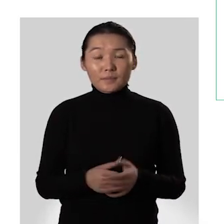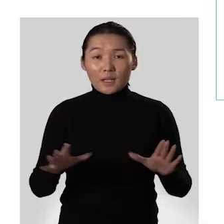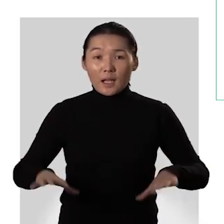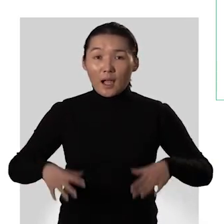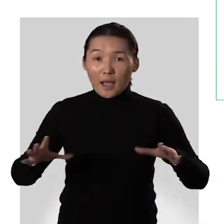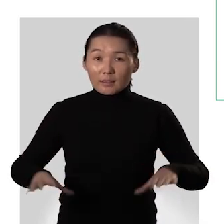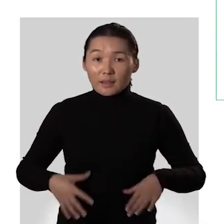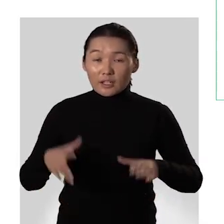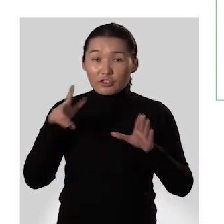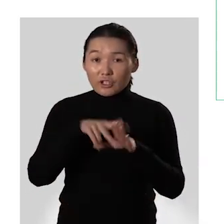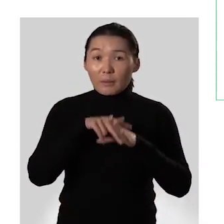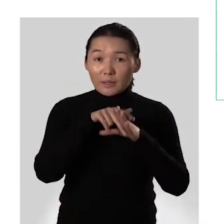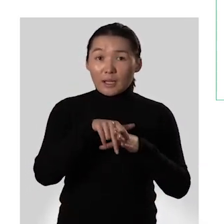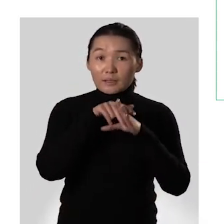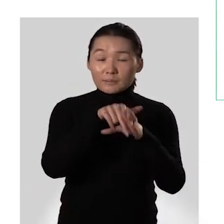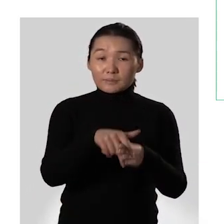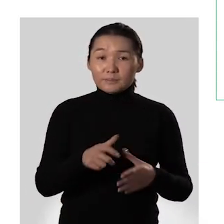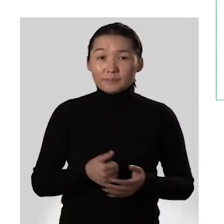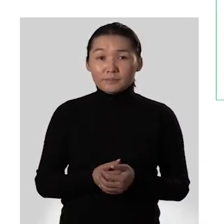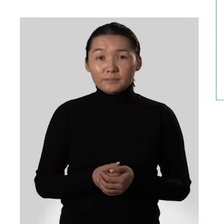Аттар чабылат.